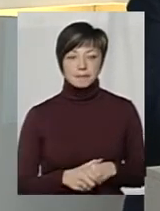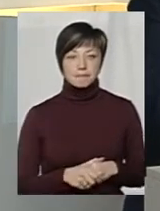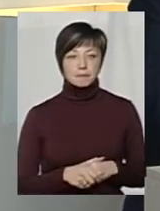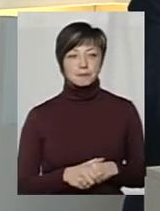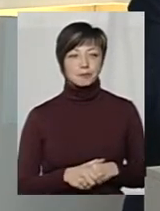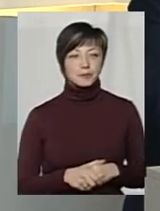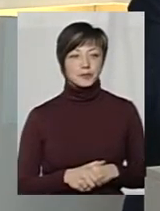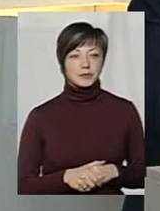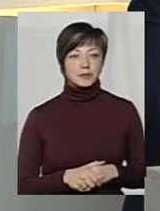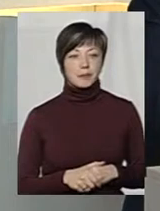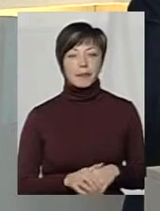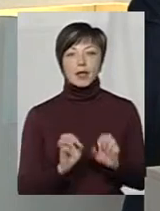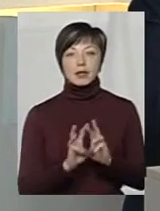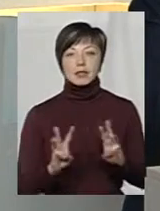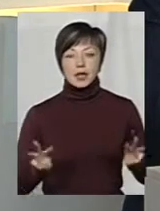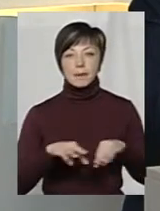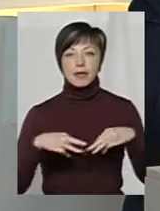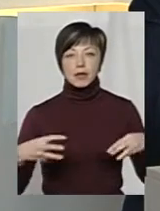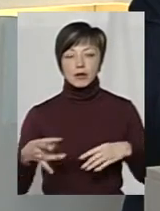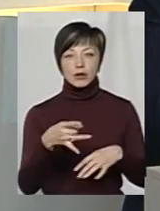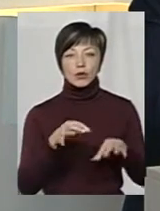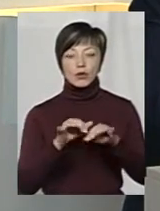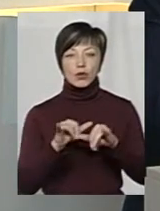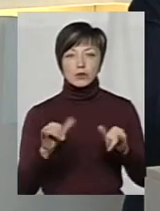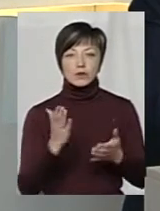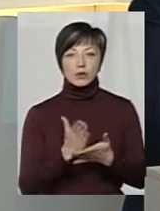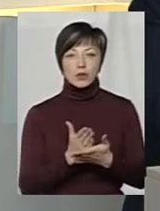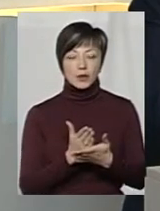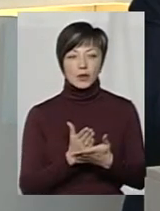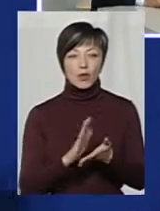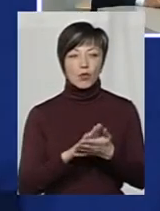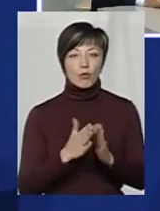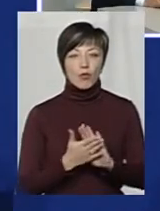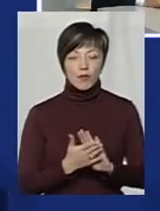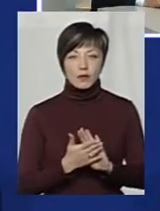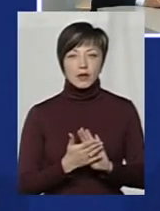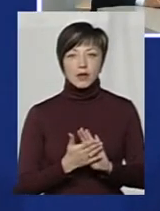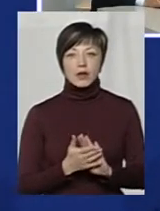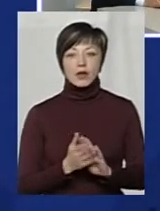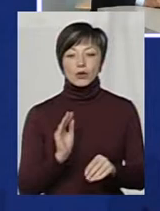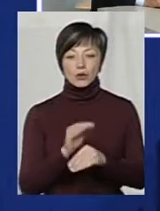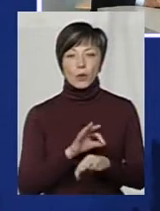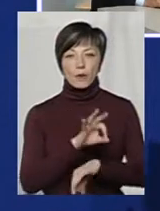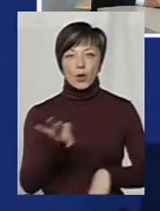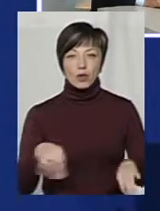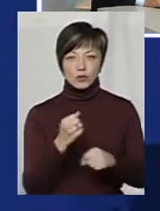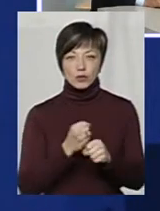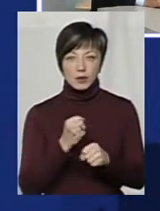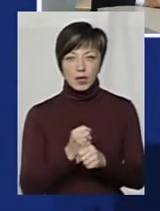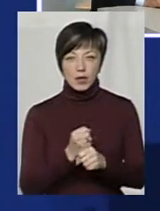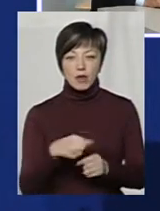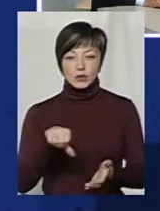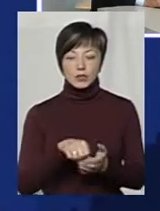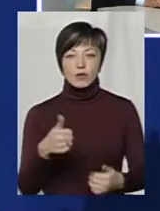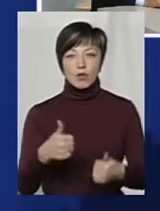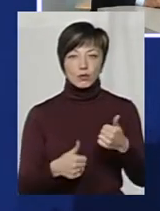громадськість. Є на сайті Міністерства регіонального розвитку визначено умови, які до проєктів. Розробляється проєкт. Проєкт бере в конкурсі